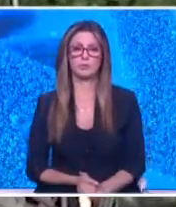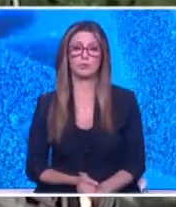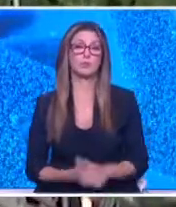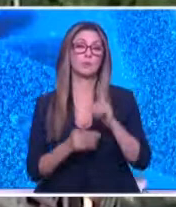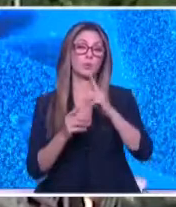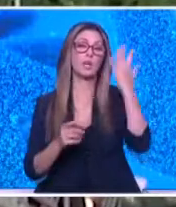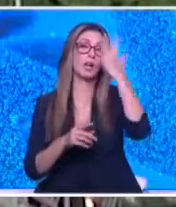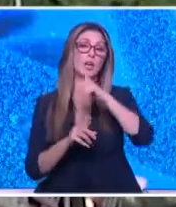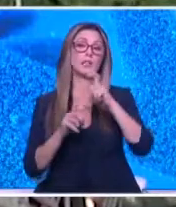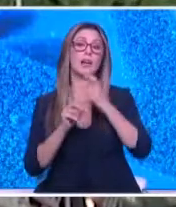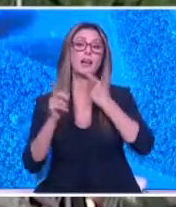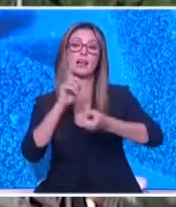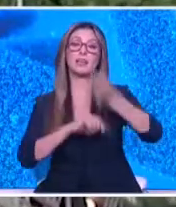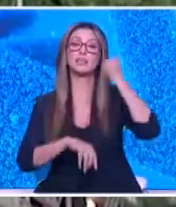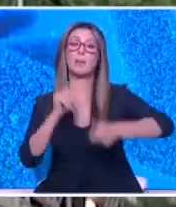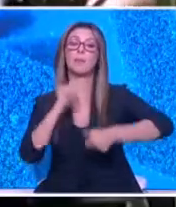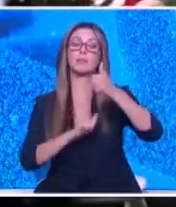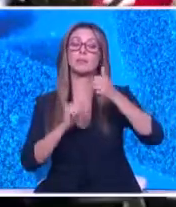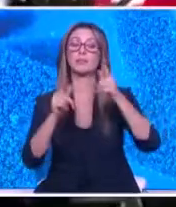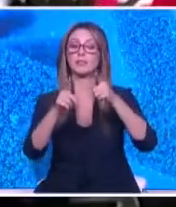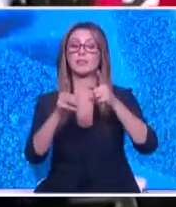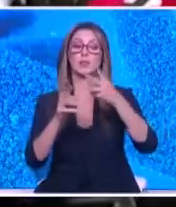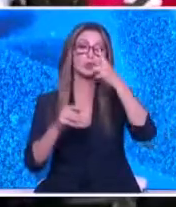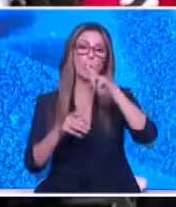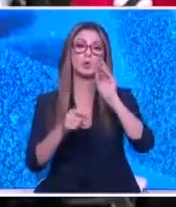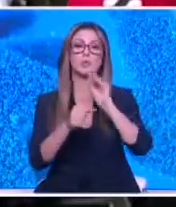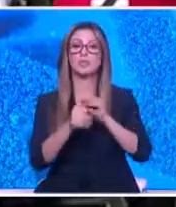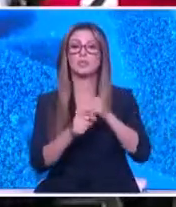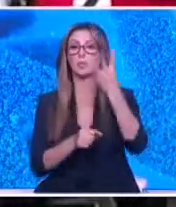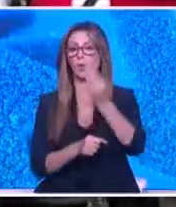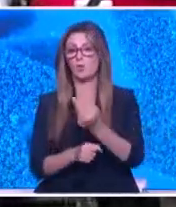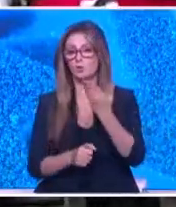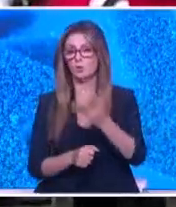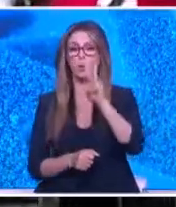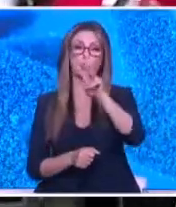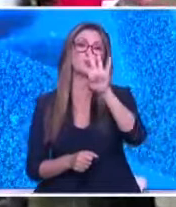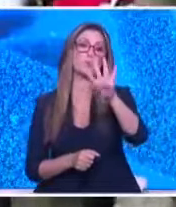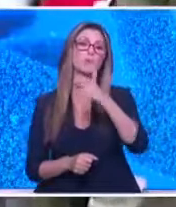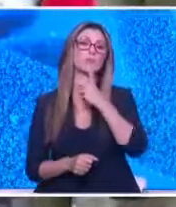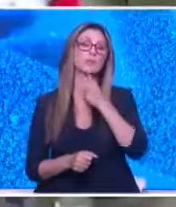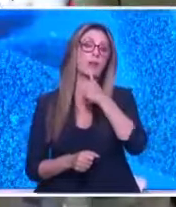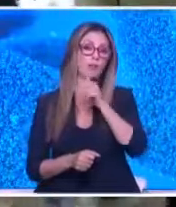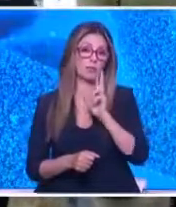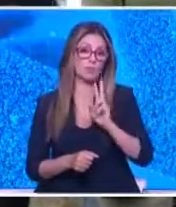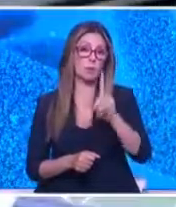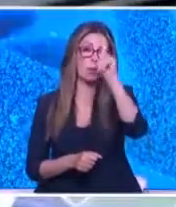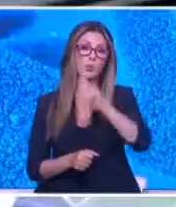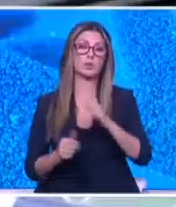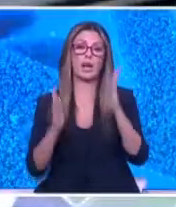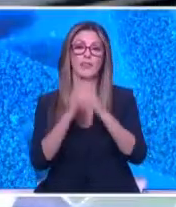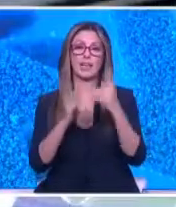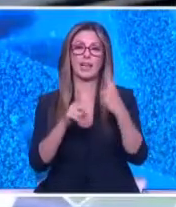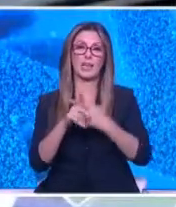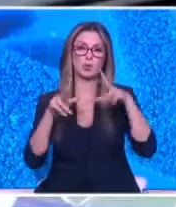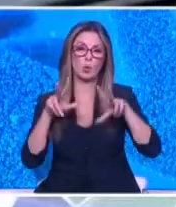Olay Karadağ'ın eski başkenti Çetine'ye bağlı Medovina köyünde yaşandı. 34 yaşındaki saldırgan önce evinde kiracı